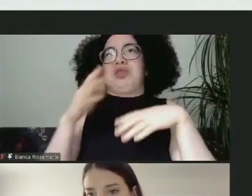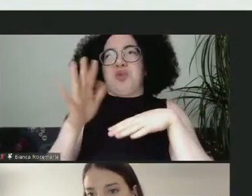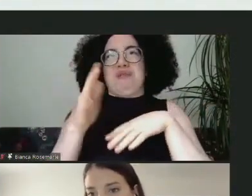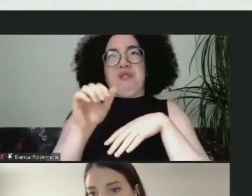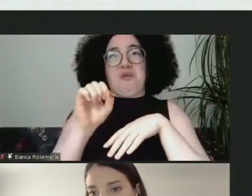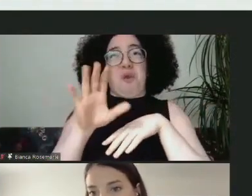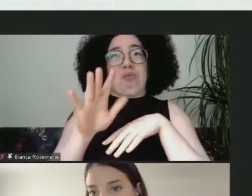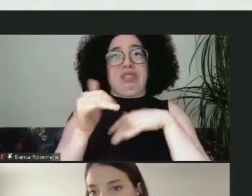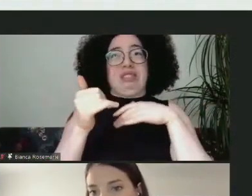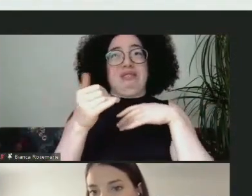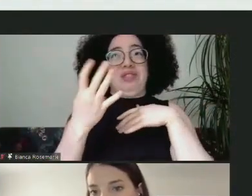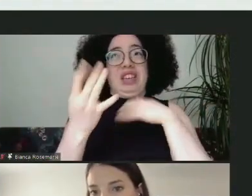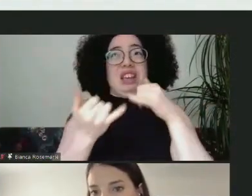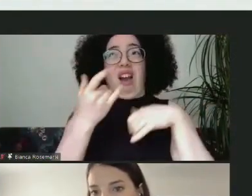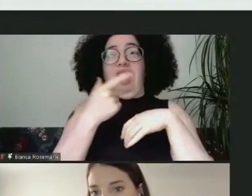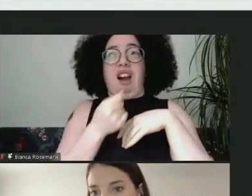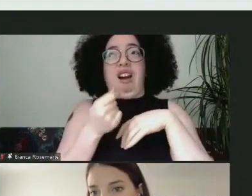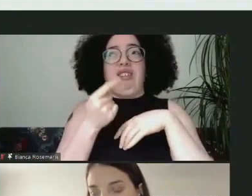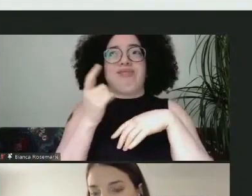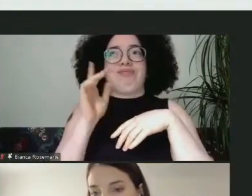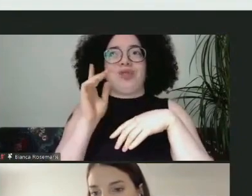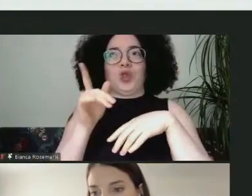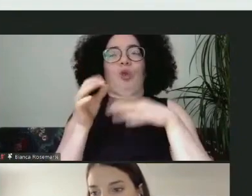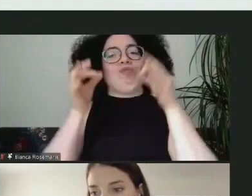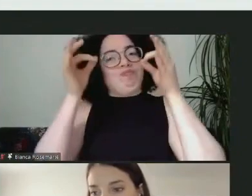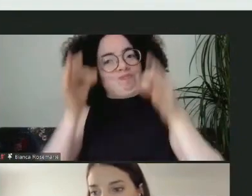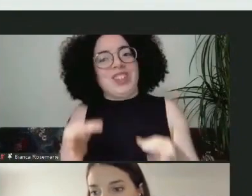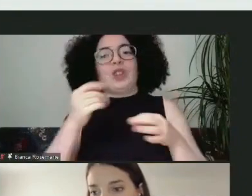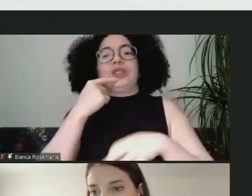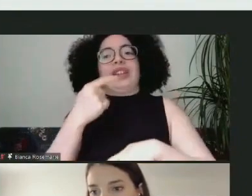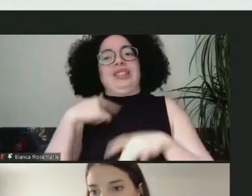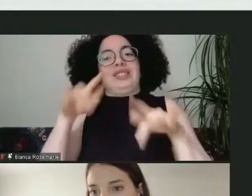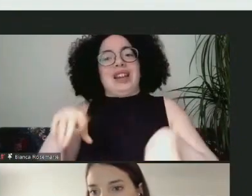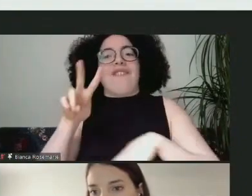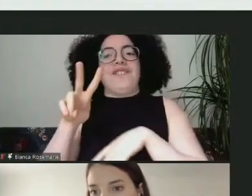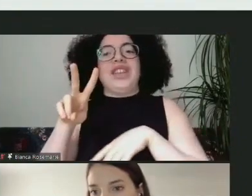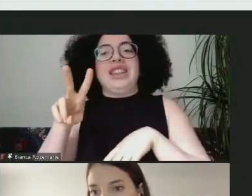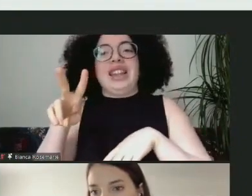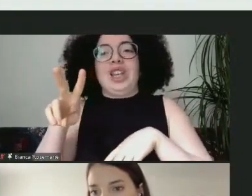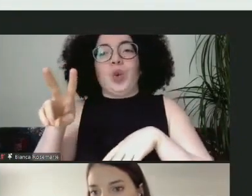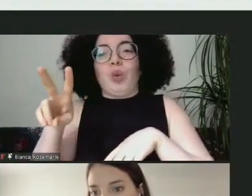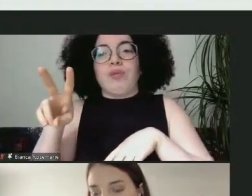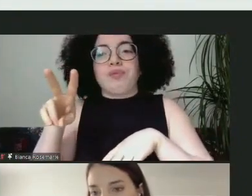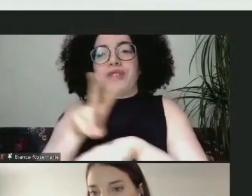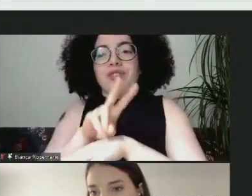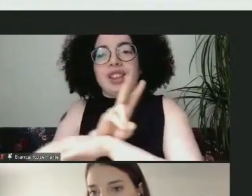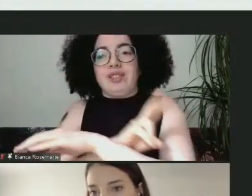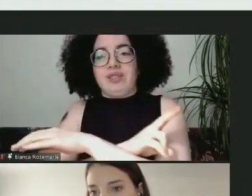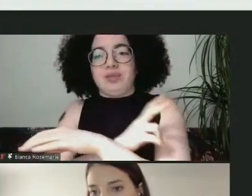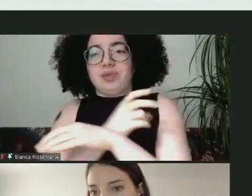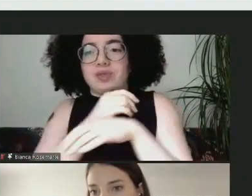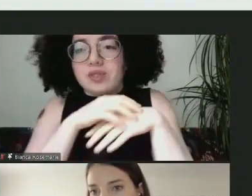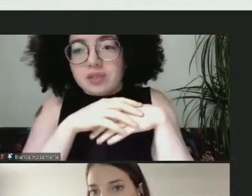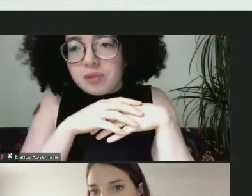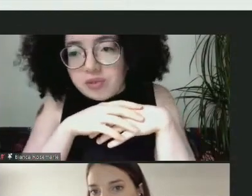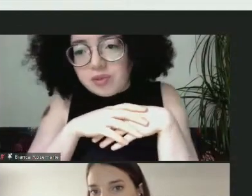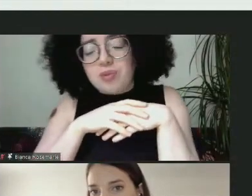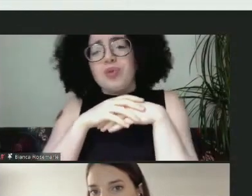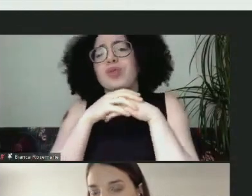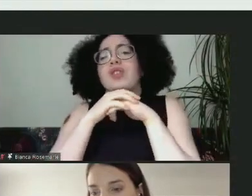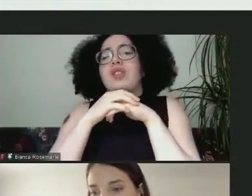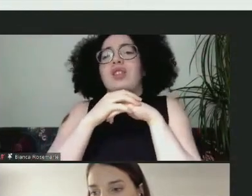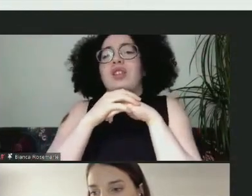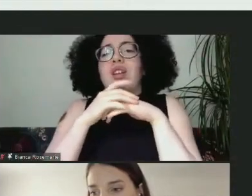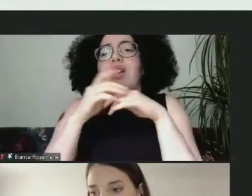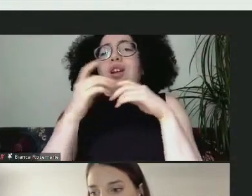Und mit 15 Jahren ungefähr war es eben so, dass diese Krankheit quasi